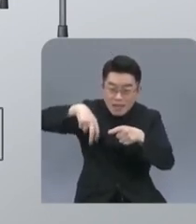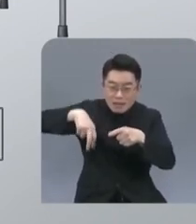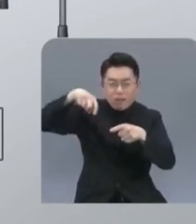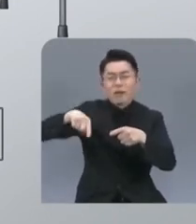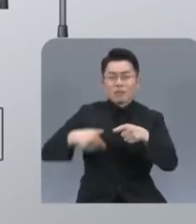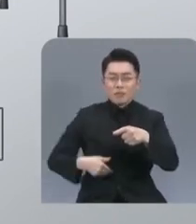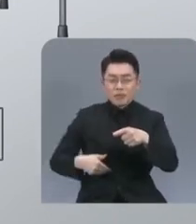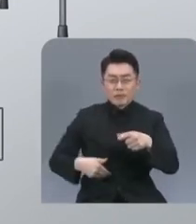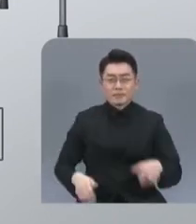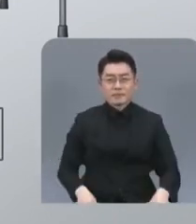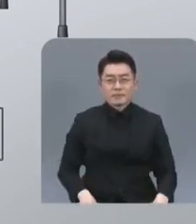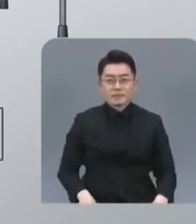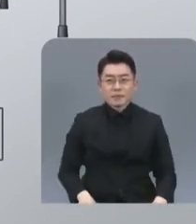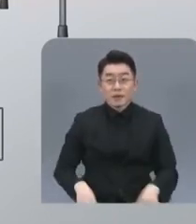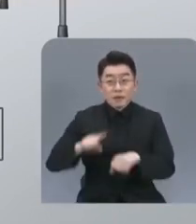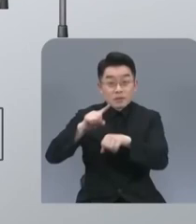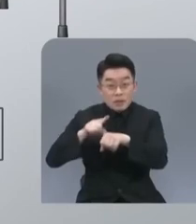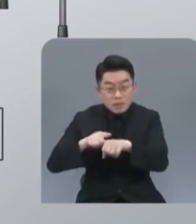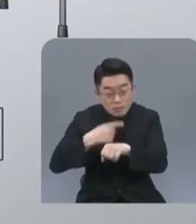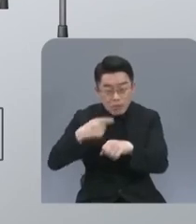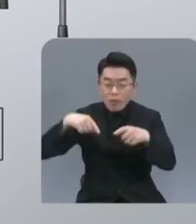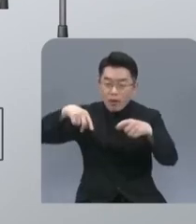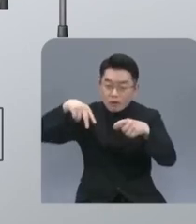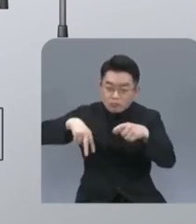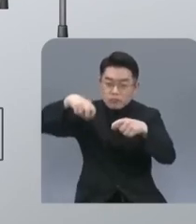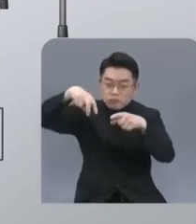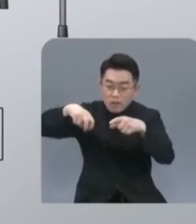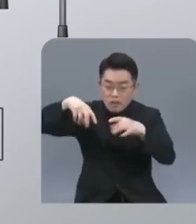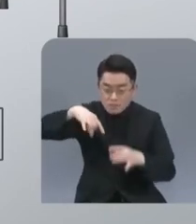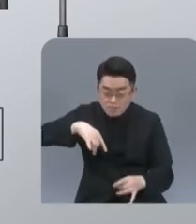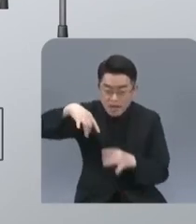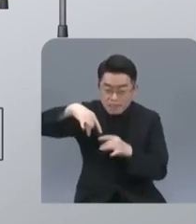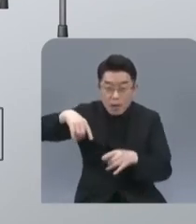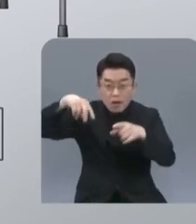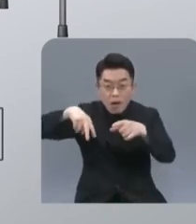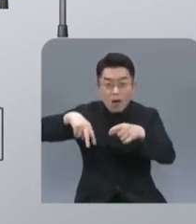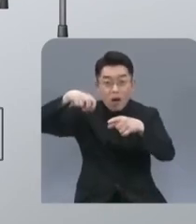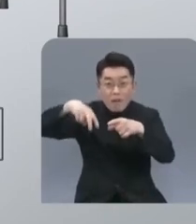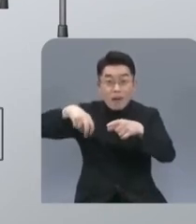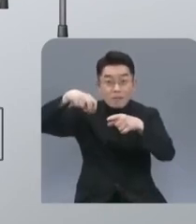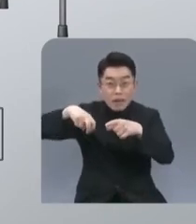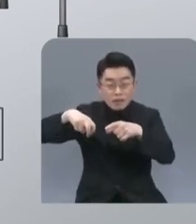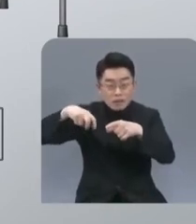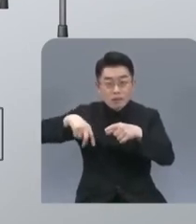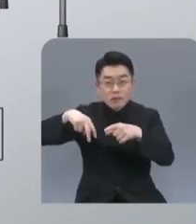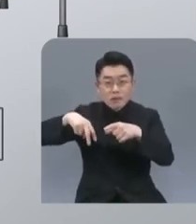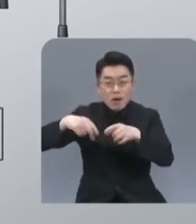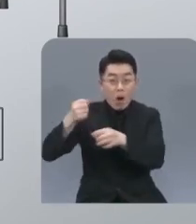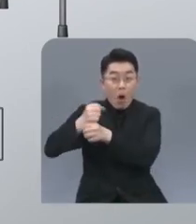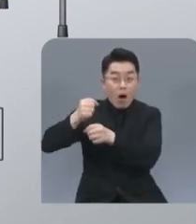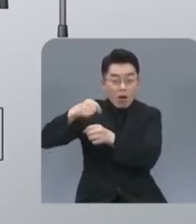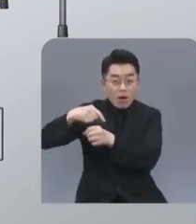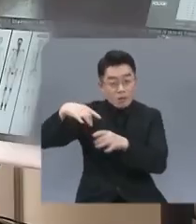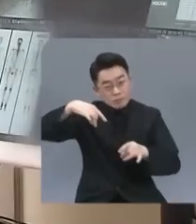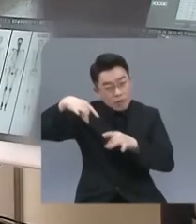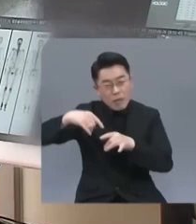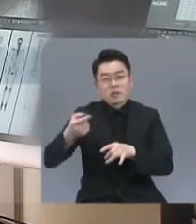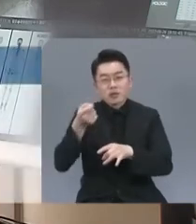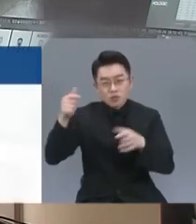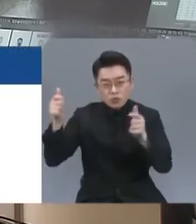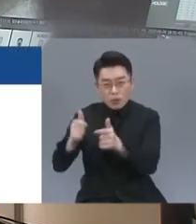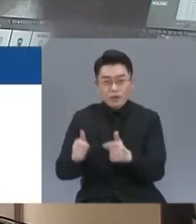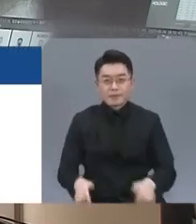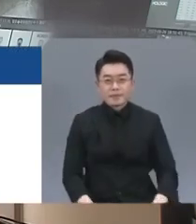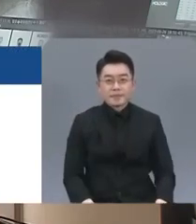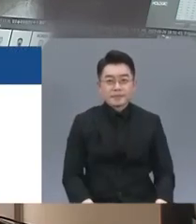겁니다. 이럴 경우 트램펄린의 반발력이 각 관절로 분산되면서 척추가 받는 충격이 줄어듭니다.